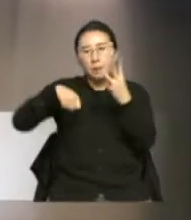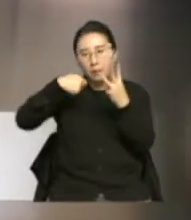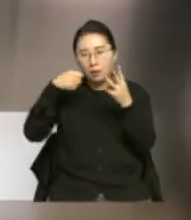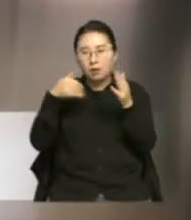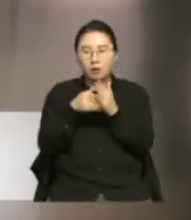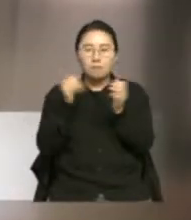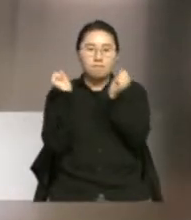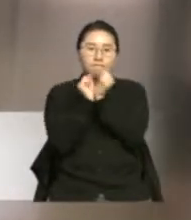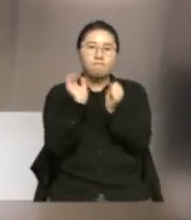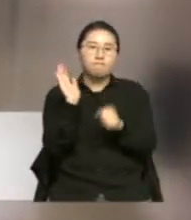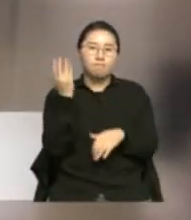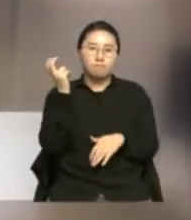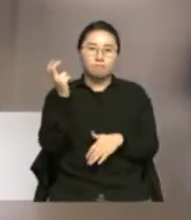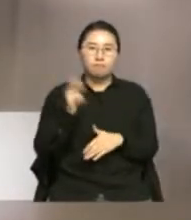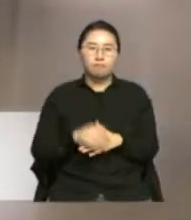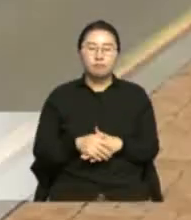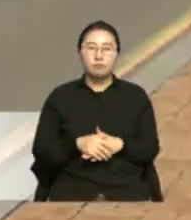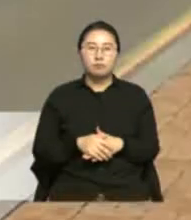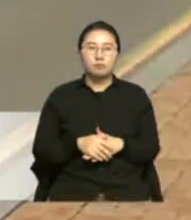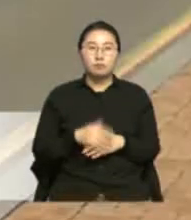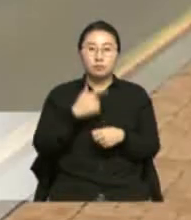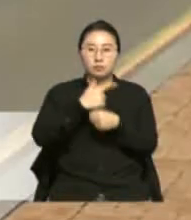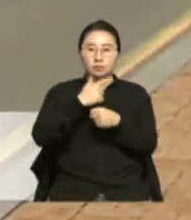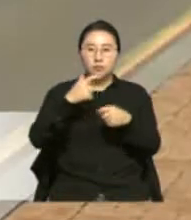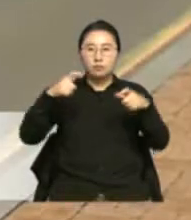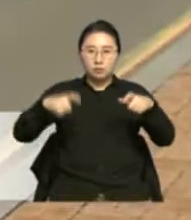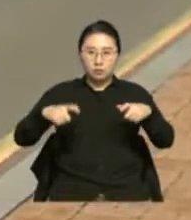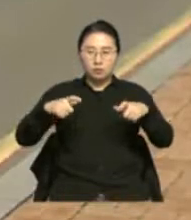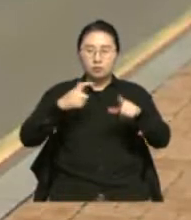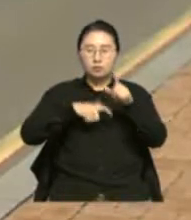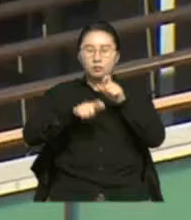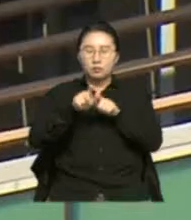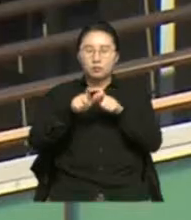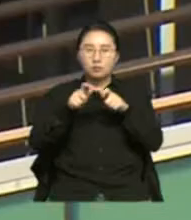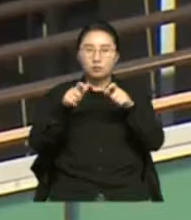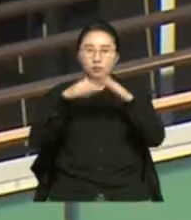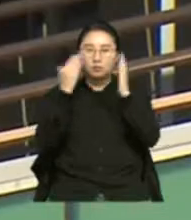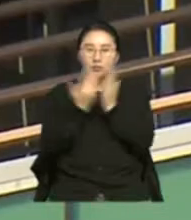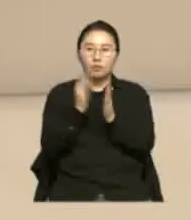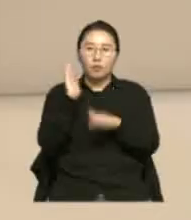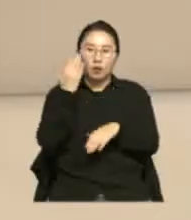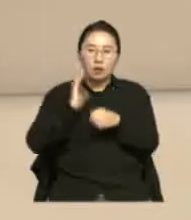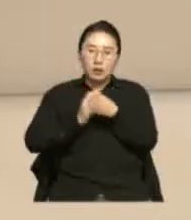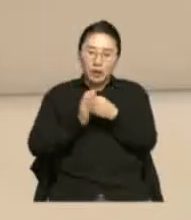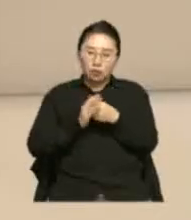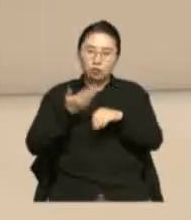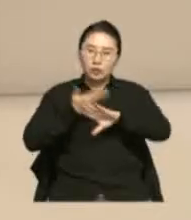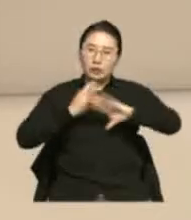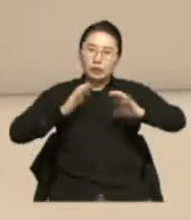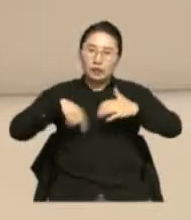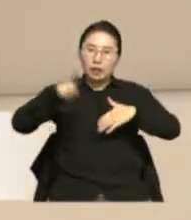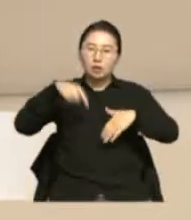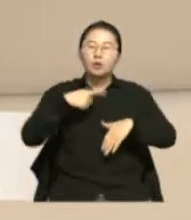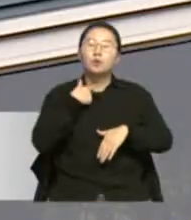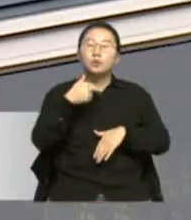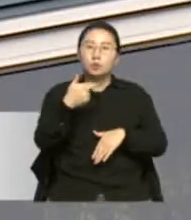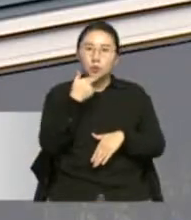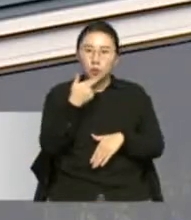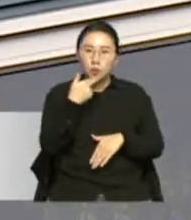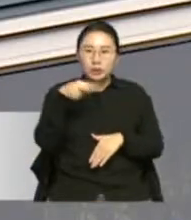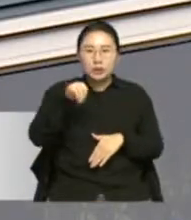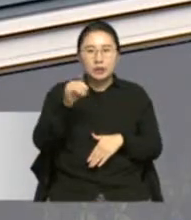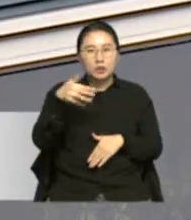감염된 것으로 추정되고 있습니다 노원구는 추가 확진 자 네 명 모두 최근 대구나 해외를 다녀온 이력은 없으며